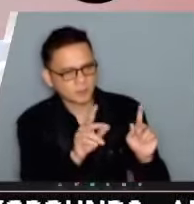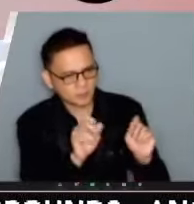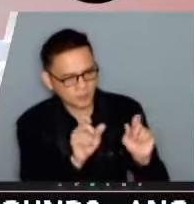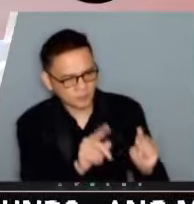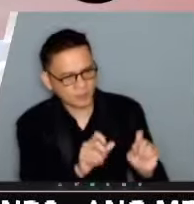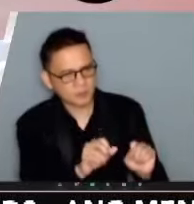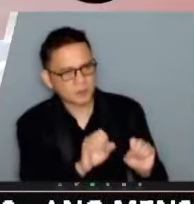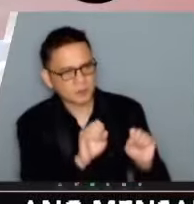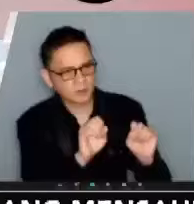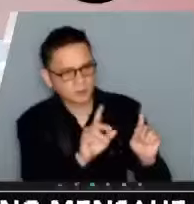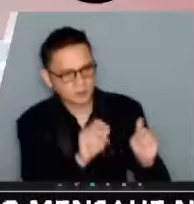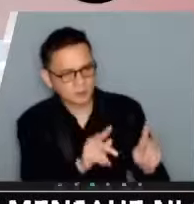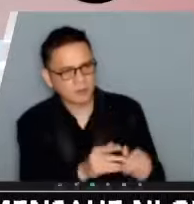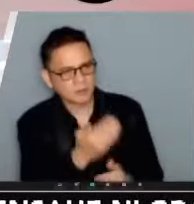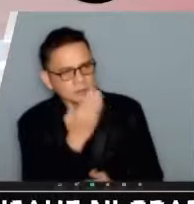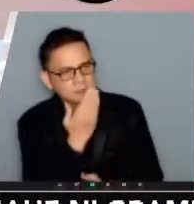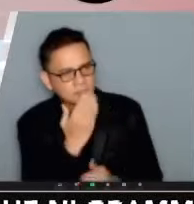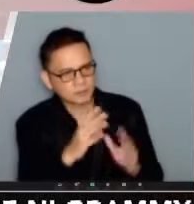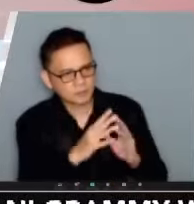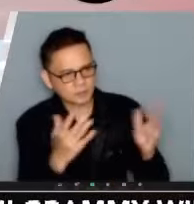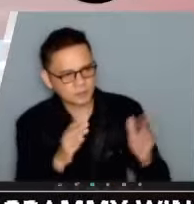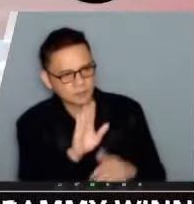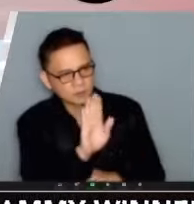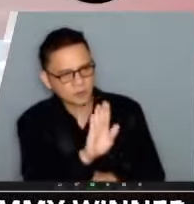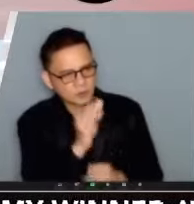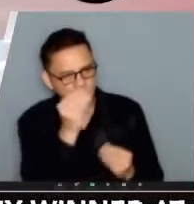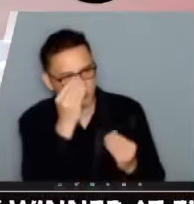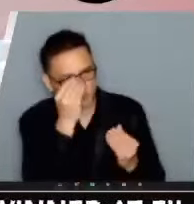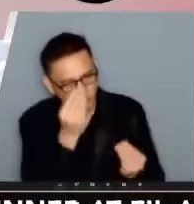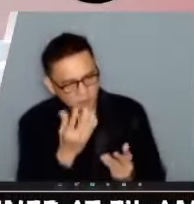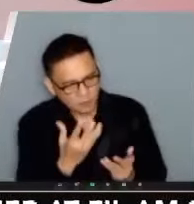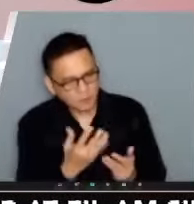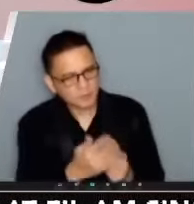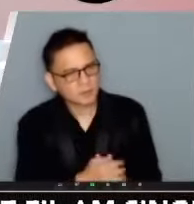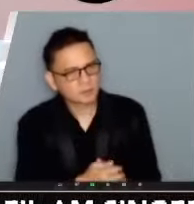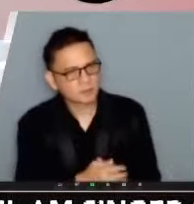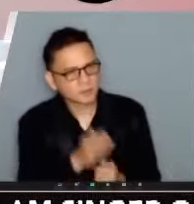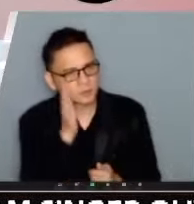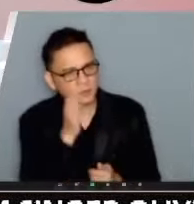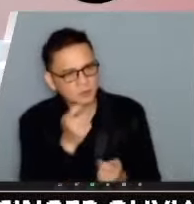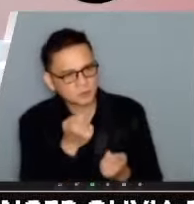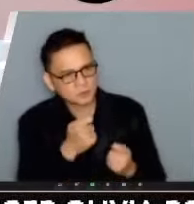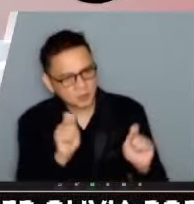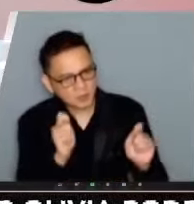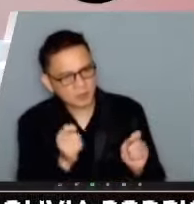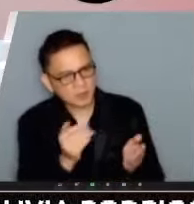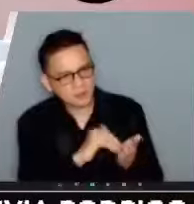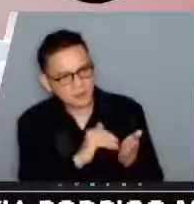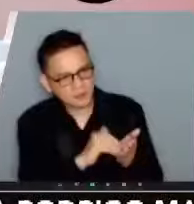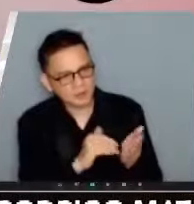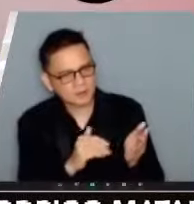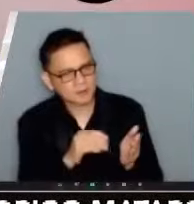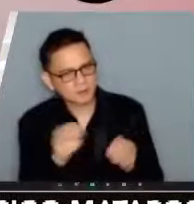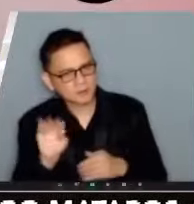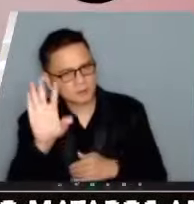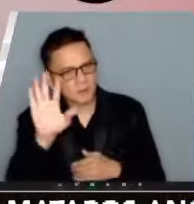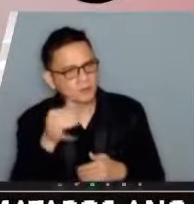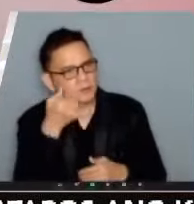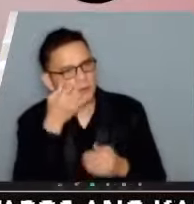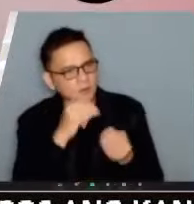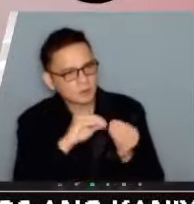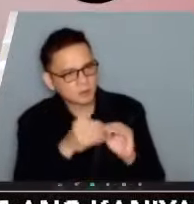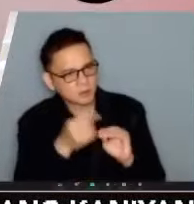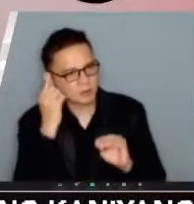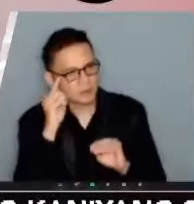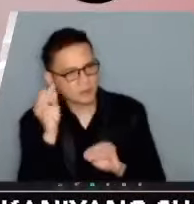Yusek, maraming salamat po sa inyong binigay sa aming oras at susubukan natin yan syempre na i-flash pa rin po sa iba pa mga newscast para sa mga kababayan po